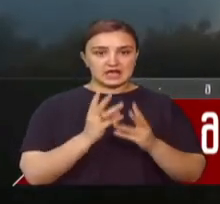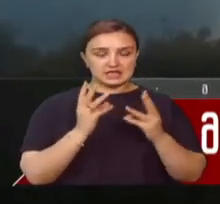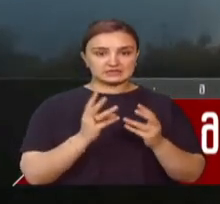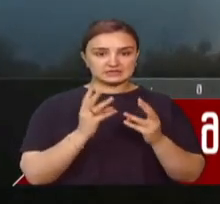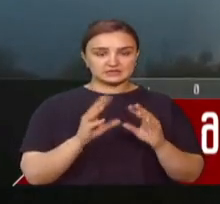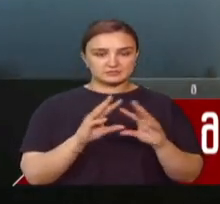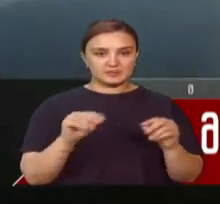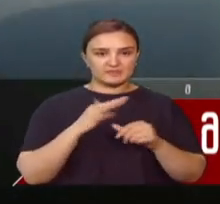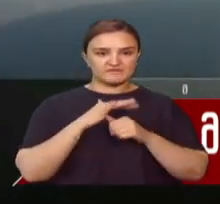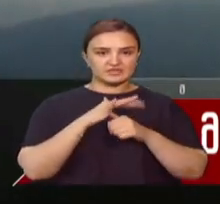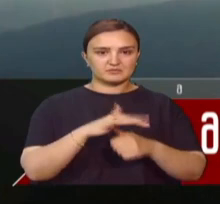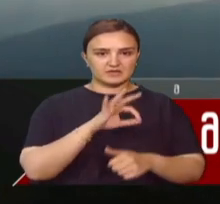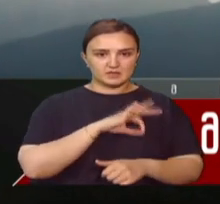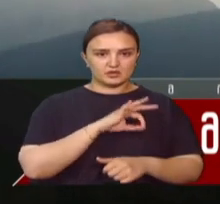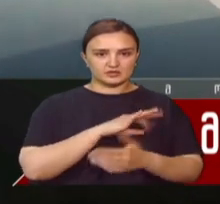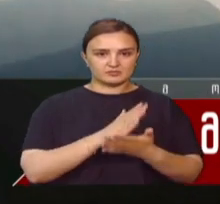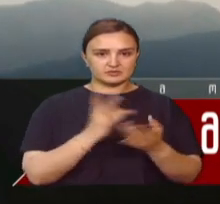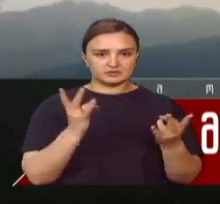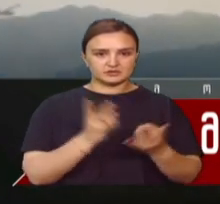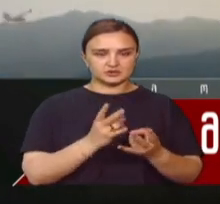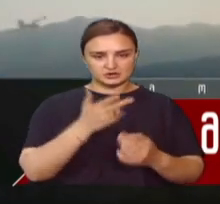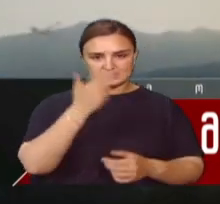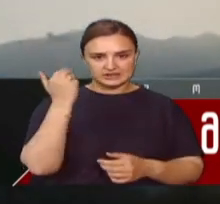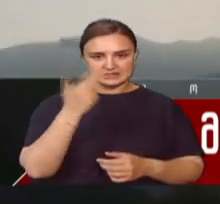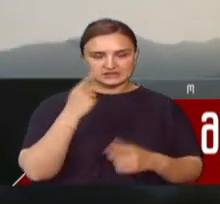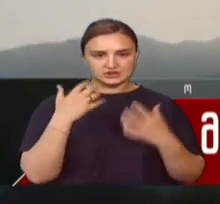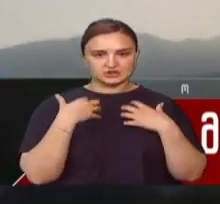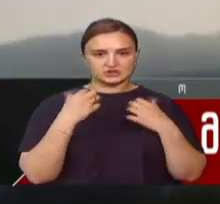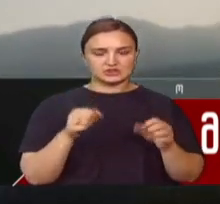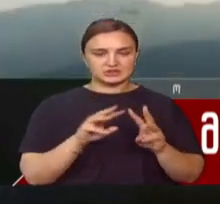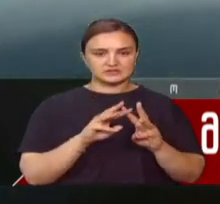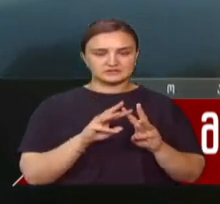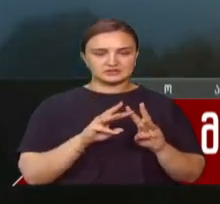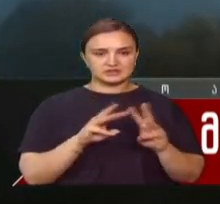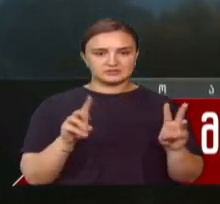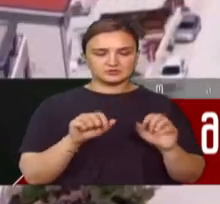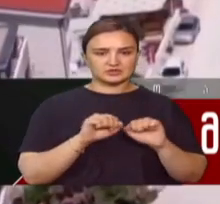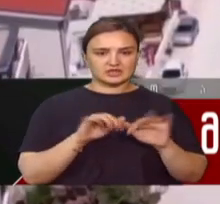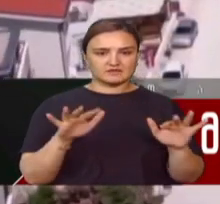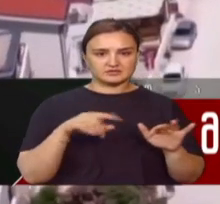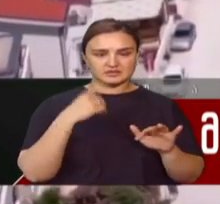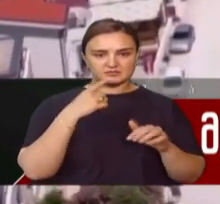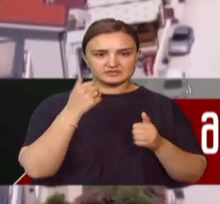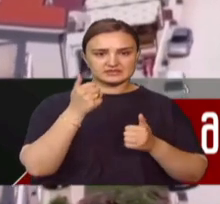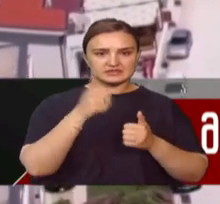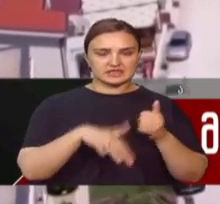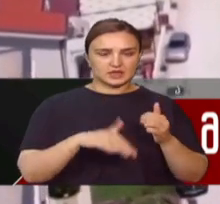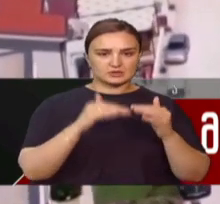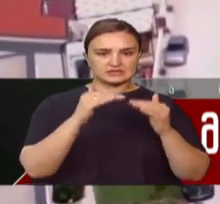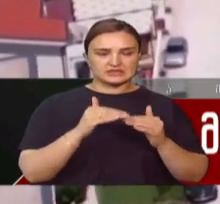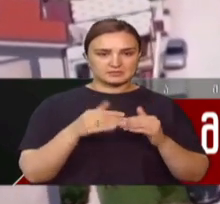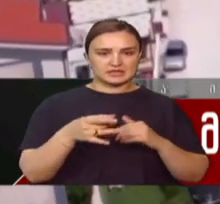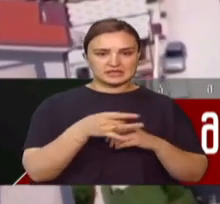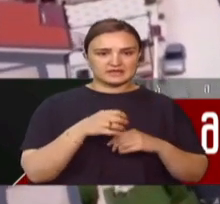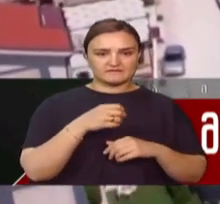ქრობისთვის ვერტფრენების გამოყენება გახდა საჭირო. იტალიის ჯანდაცვის სამინისტროს მიერ გავრცელებული ცნობით, ცენტრალურ და სამხრეთ